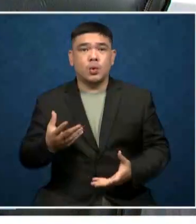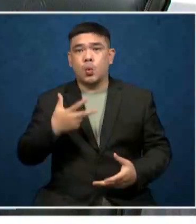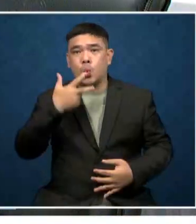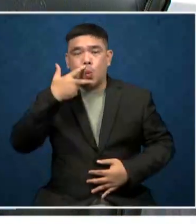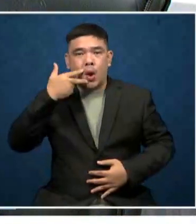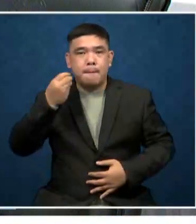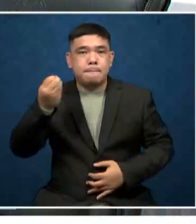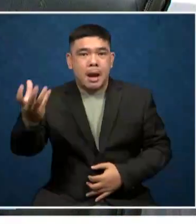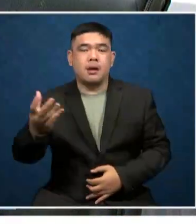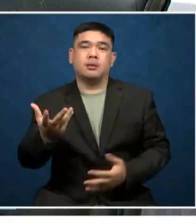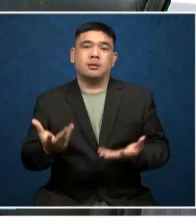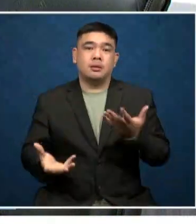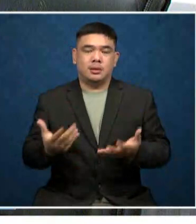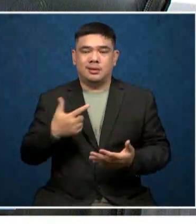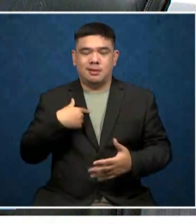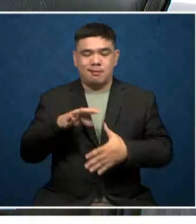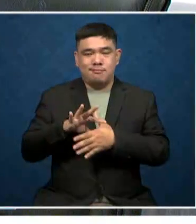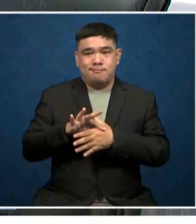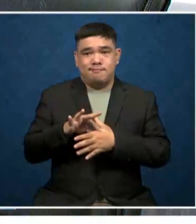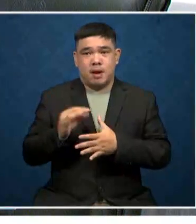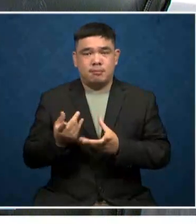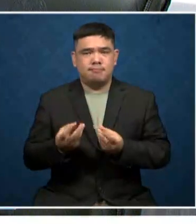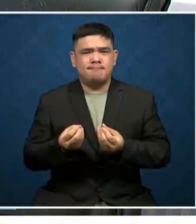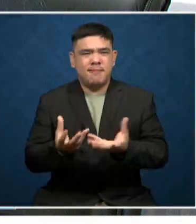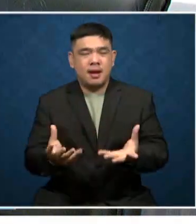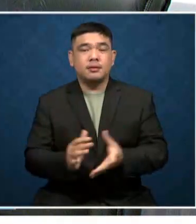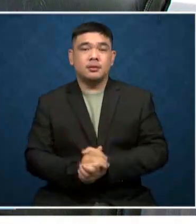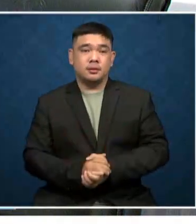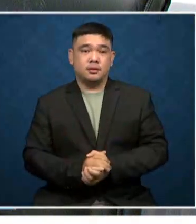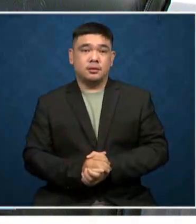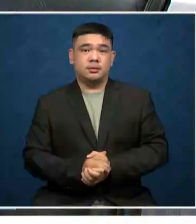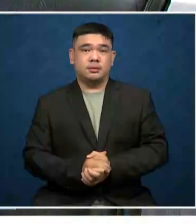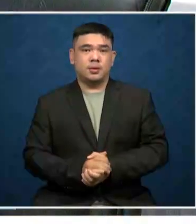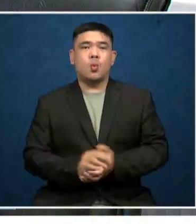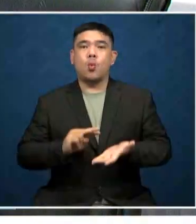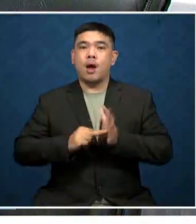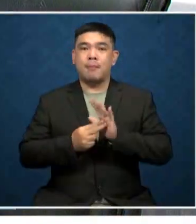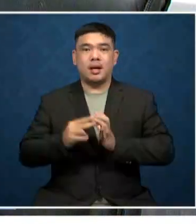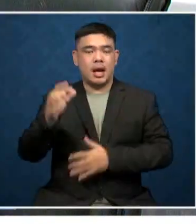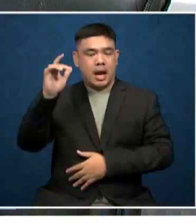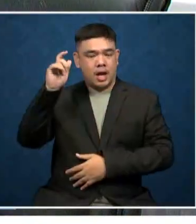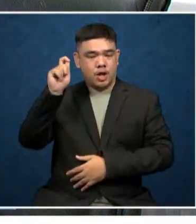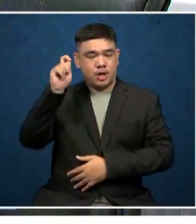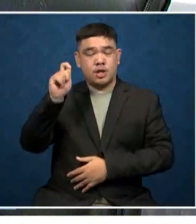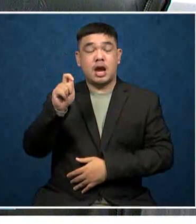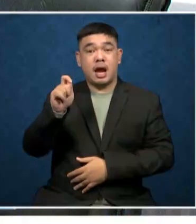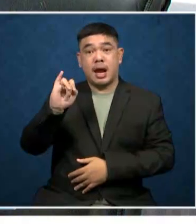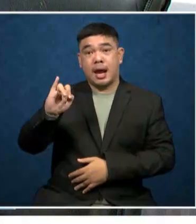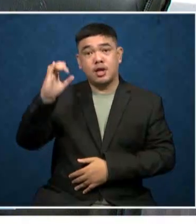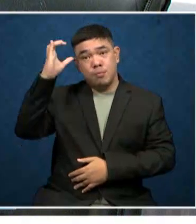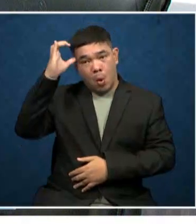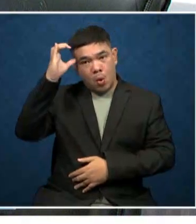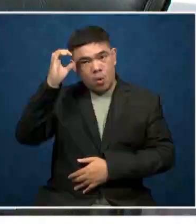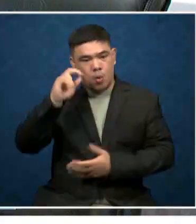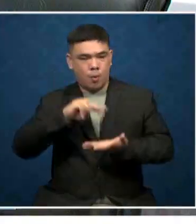หวานมากแล้วก็มีไขมันทรานสูงเนี่ยนะครับอันนี้ก็การใช้ AIในด้านนี้